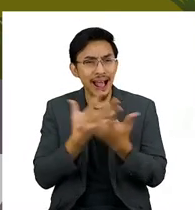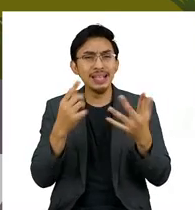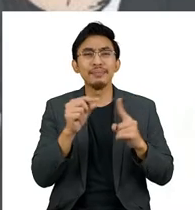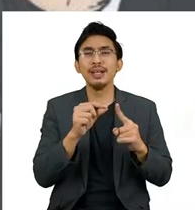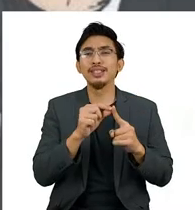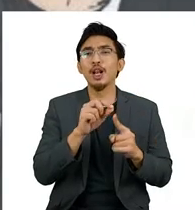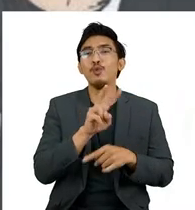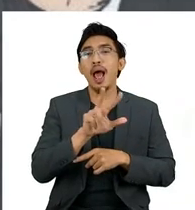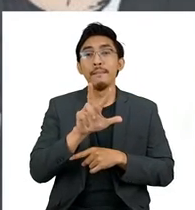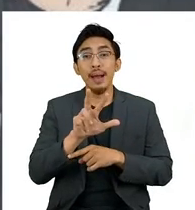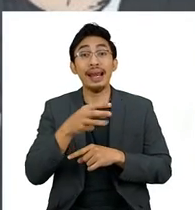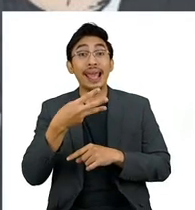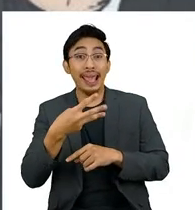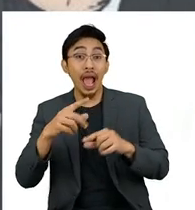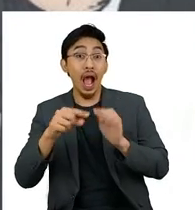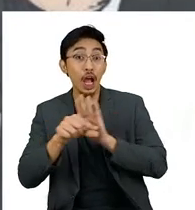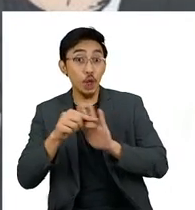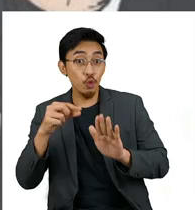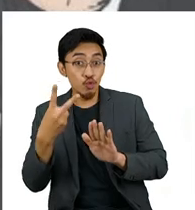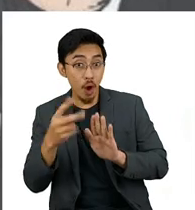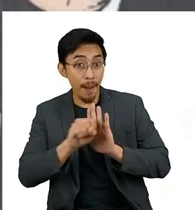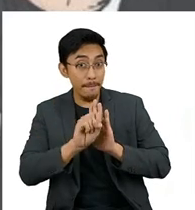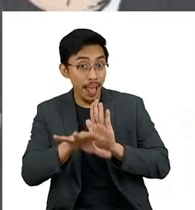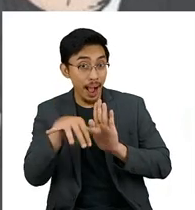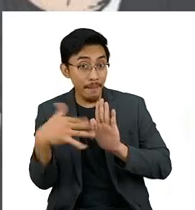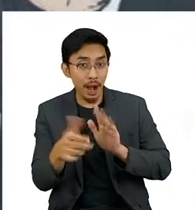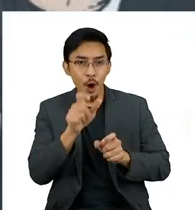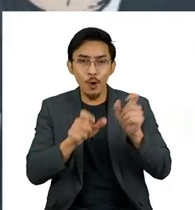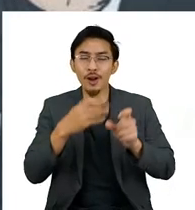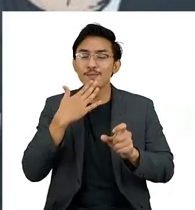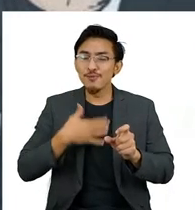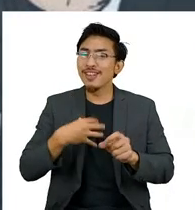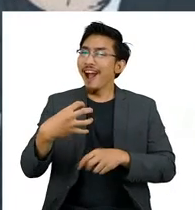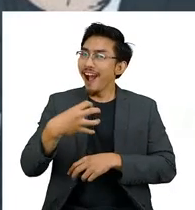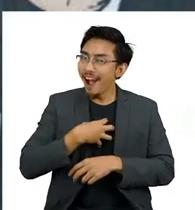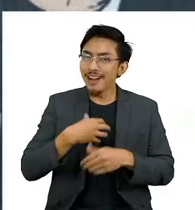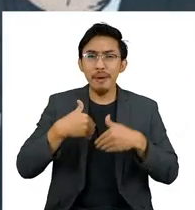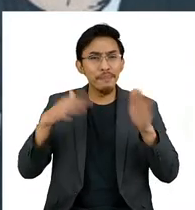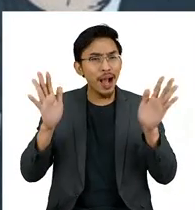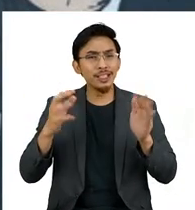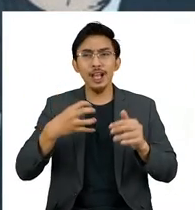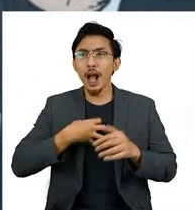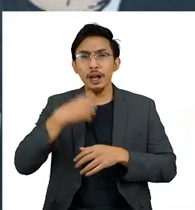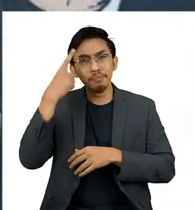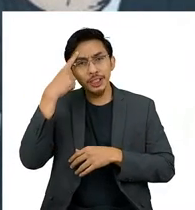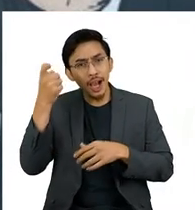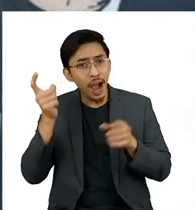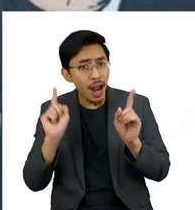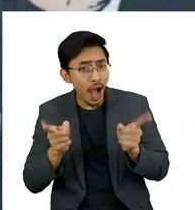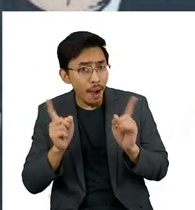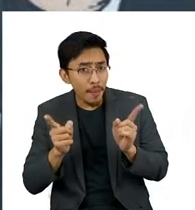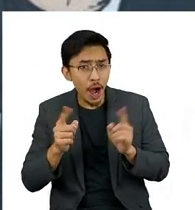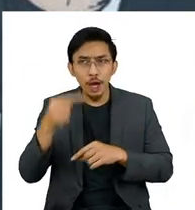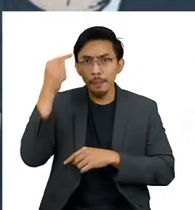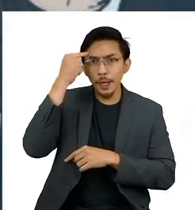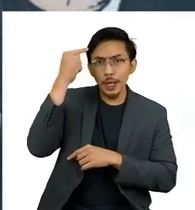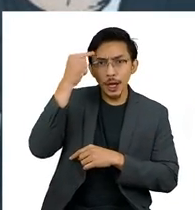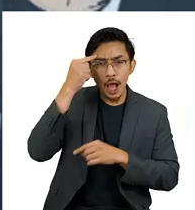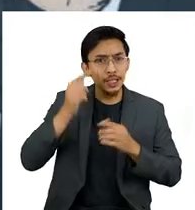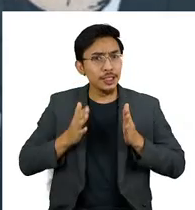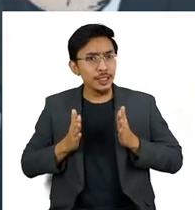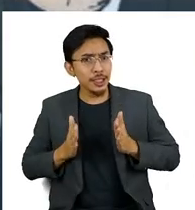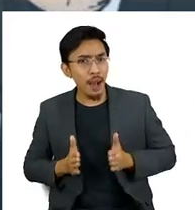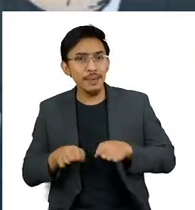jelas pada pasal 28E ayat 2, setiap orang berhak atas kebebasan meyakini kepercayaan, menyatakan pikiran dan